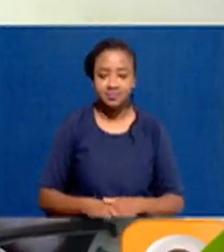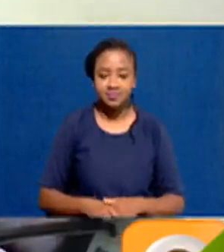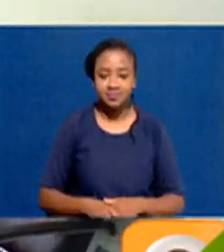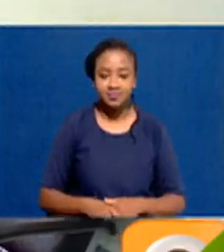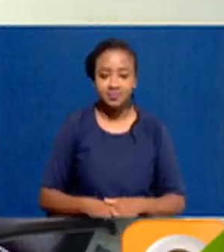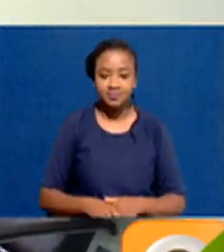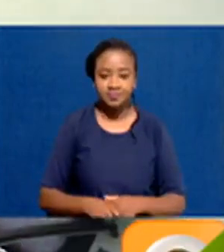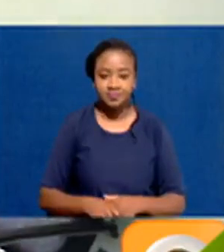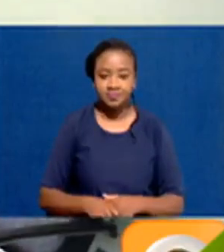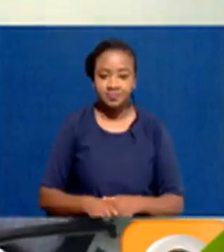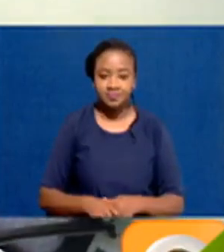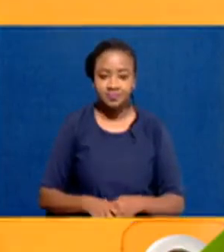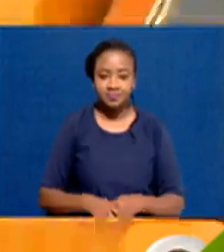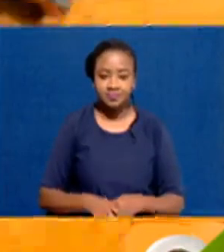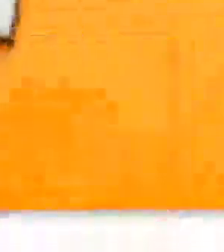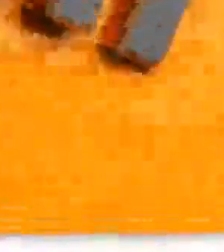ya Siha na Maumbile.